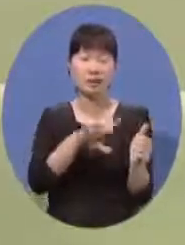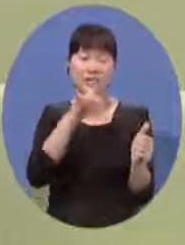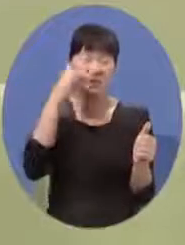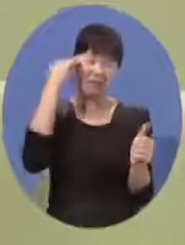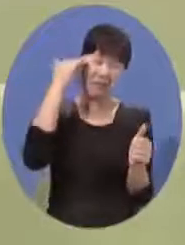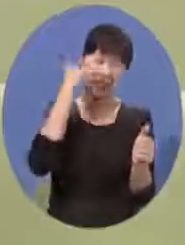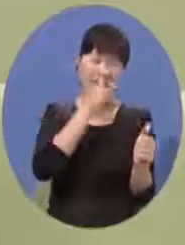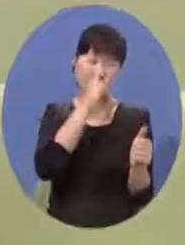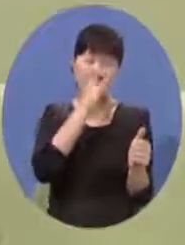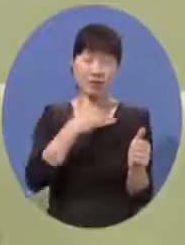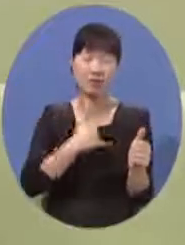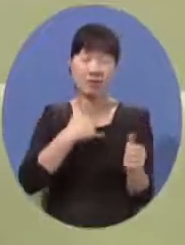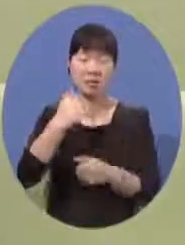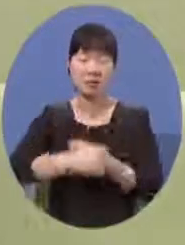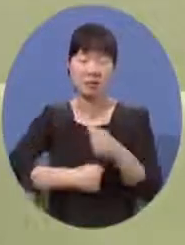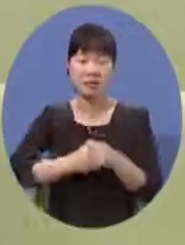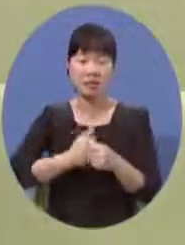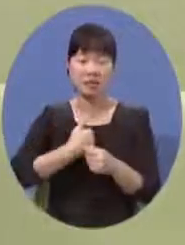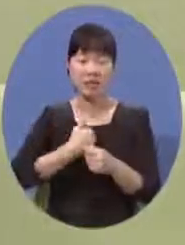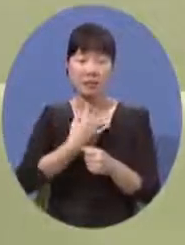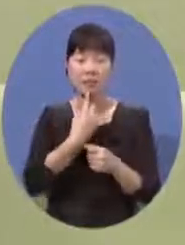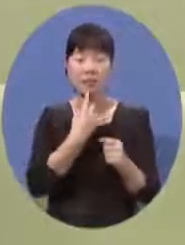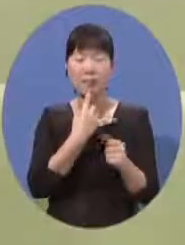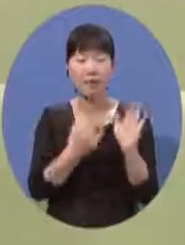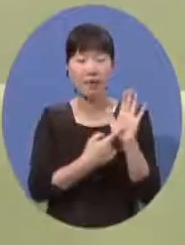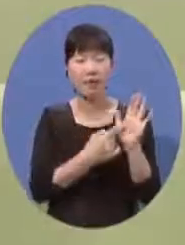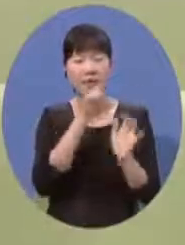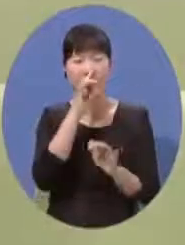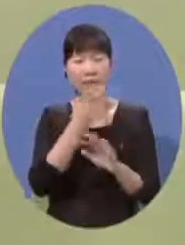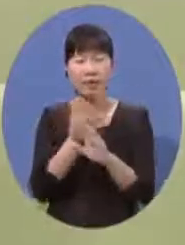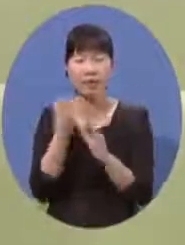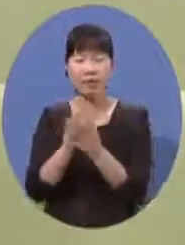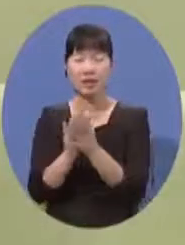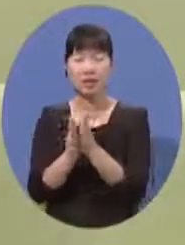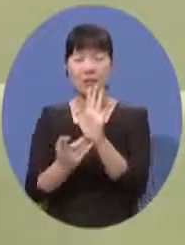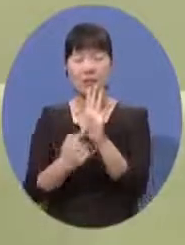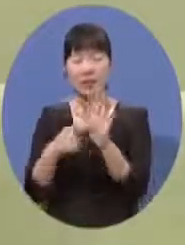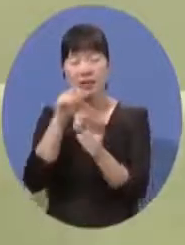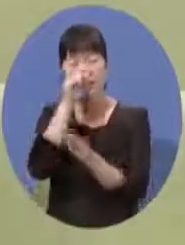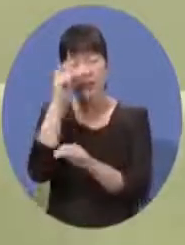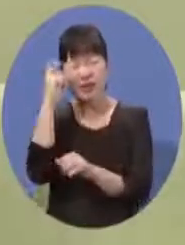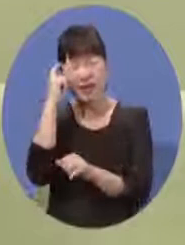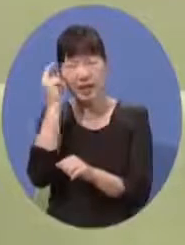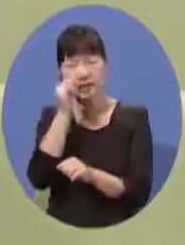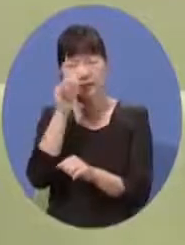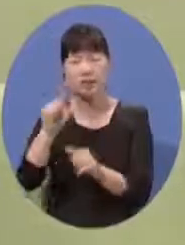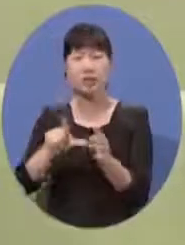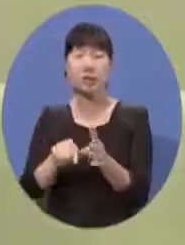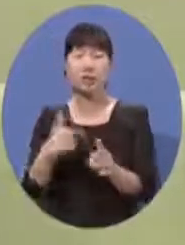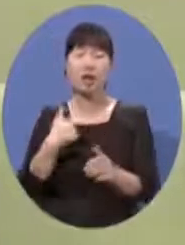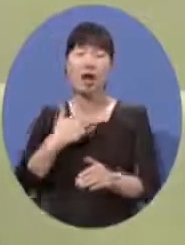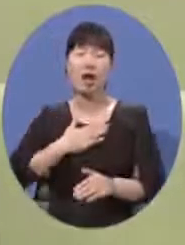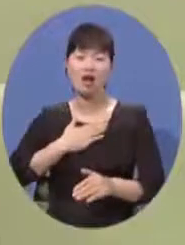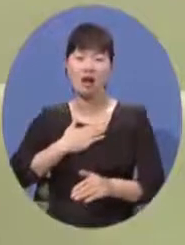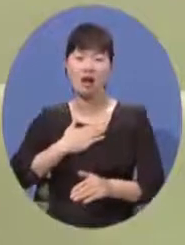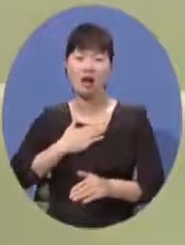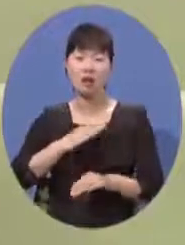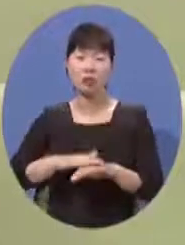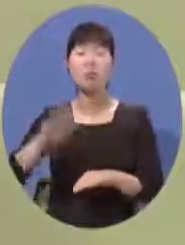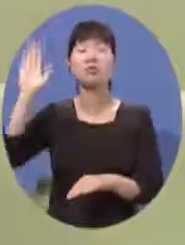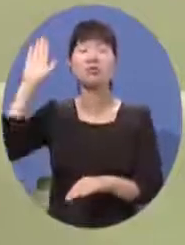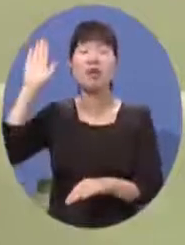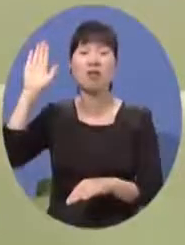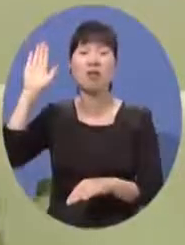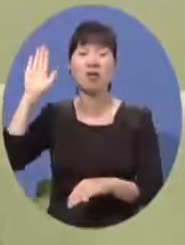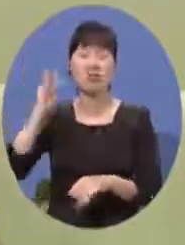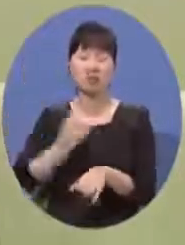건드린다든지 자기 멋대로 아 나만 발표해서는 안 되고 딴 애도 발표하는 걸 좋아할 텐데 하지만 그렇죠. 그 순간 자기가 알면 손을 들어야 되는 거죠.